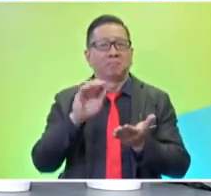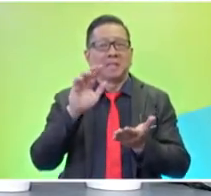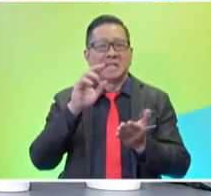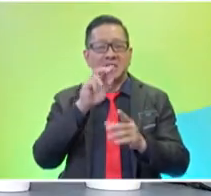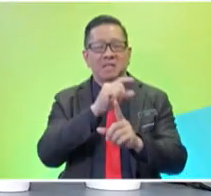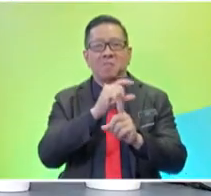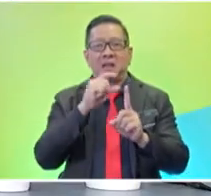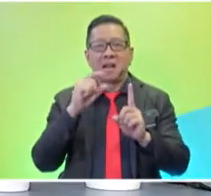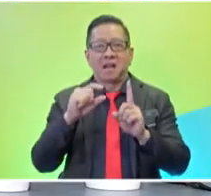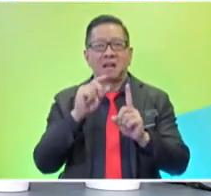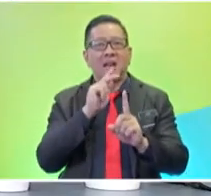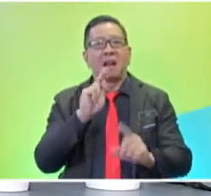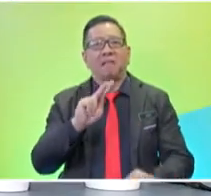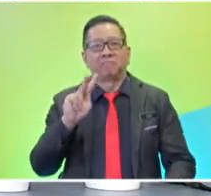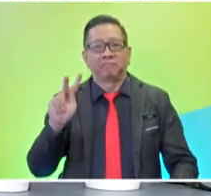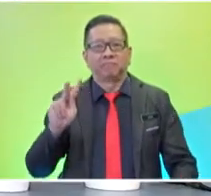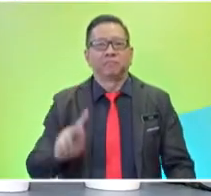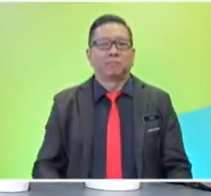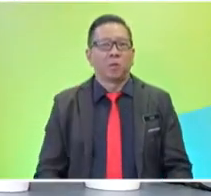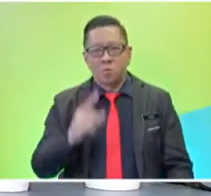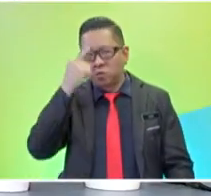nisbah dan kadaran Baiklah